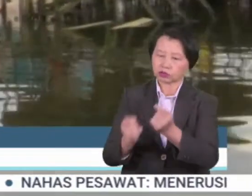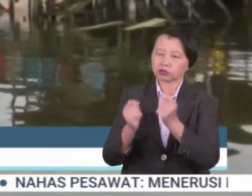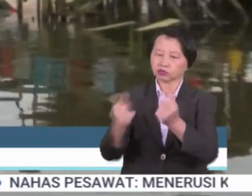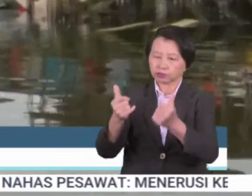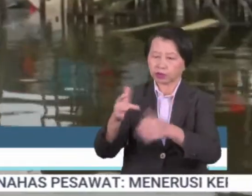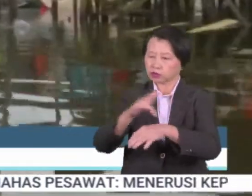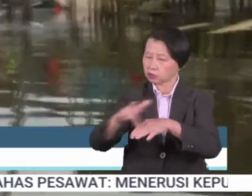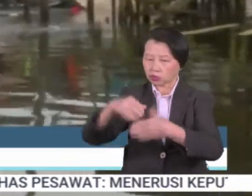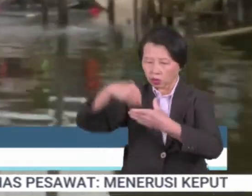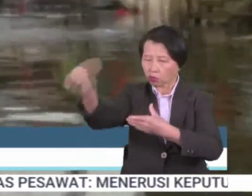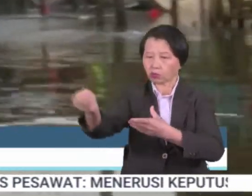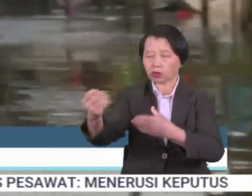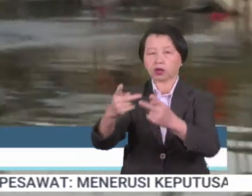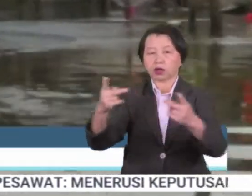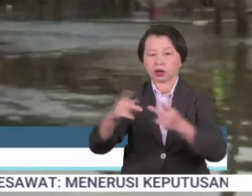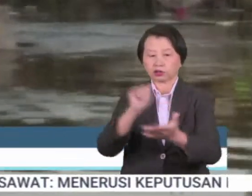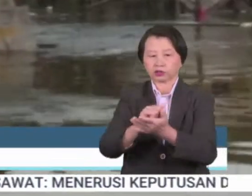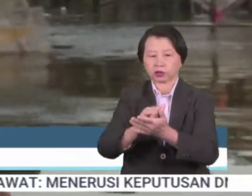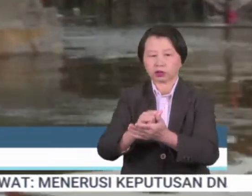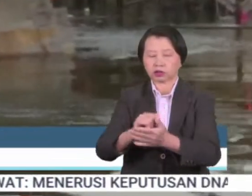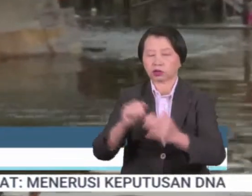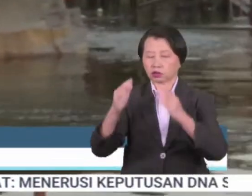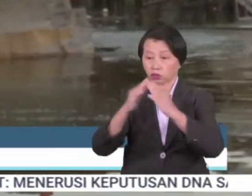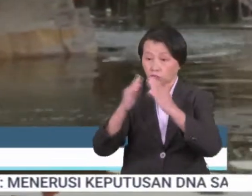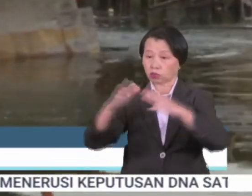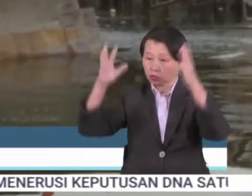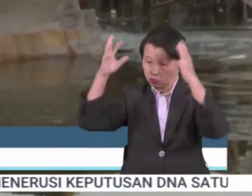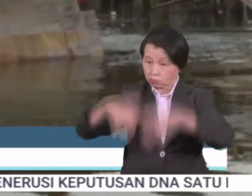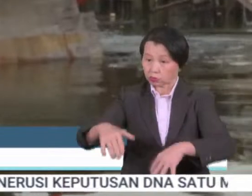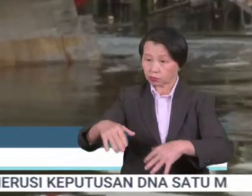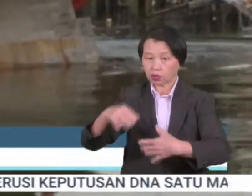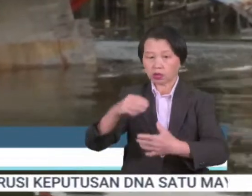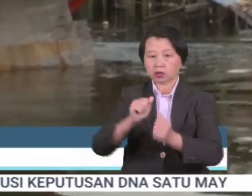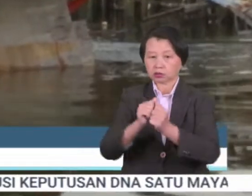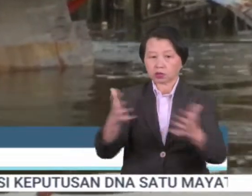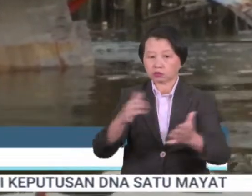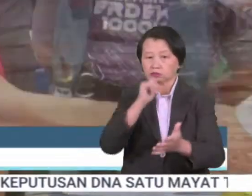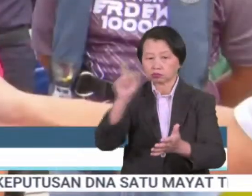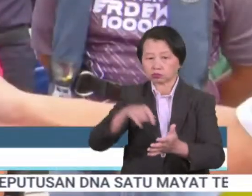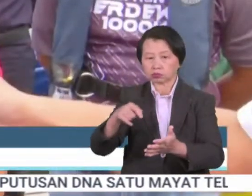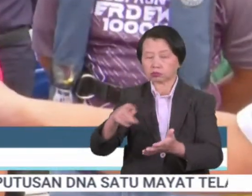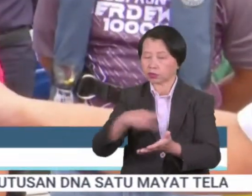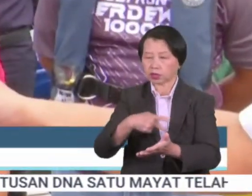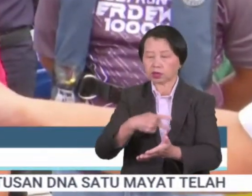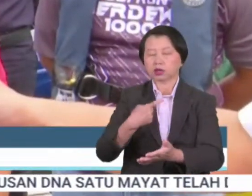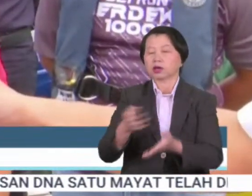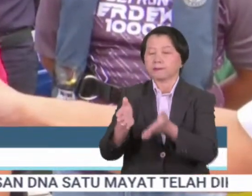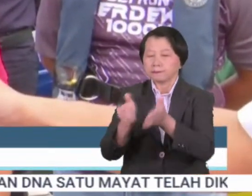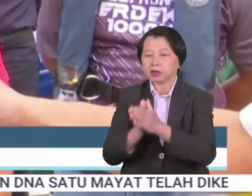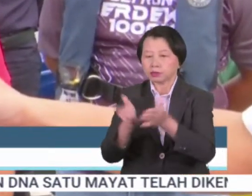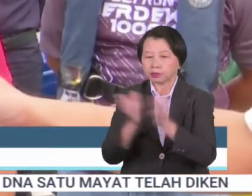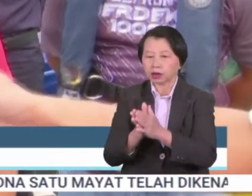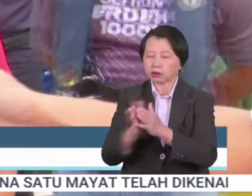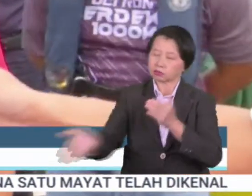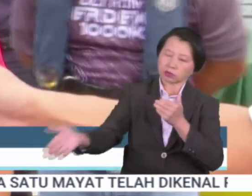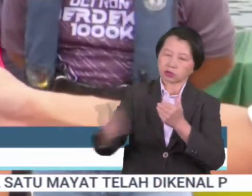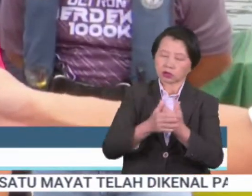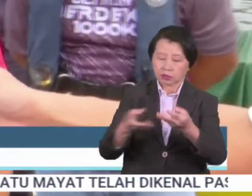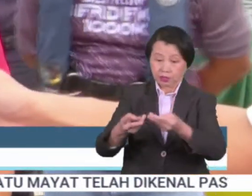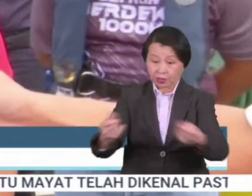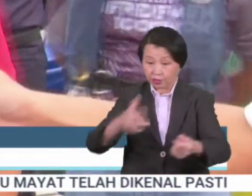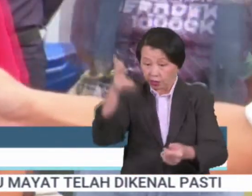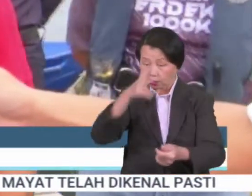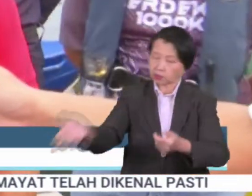supaya mengosongkan kawasan ni dengan merobohkan struktur rumah-rumah mereka tanpa buat pendakwaan Sebab Kita hanya minta mereka mengembalikan tanah